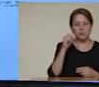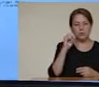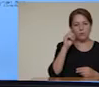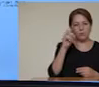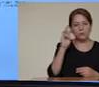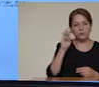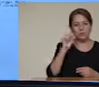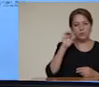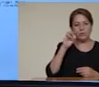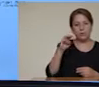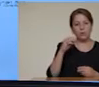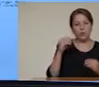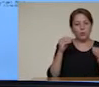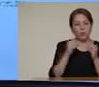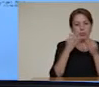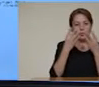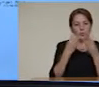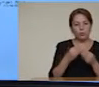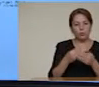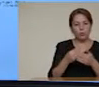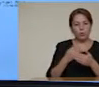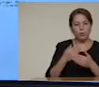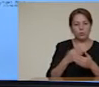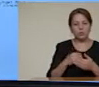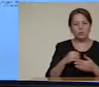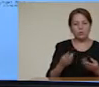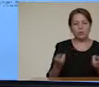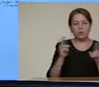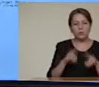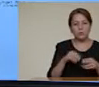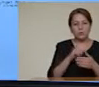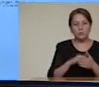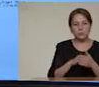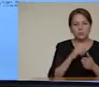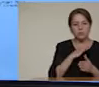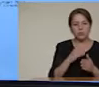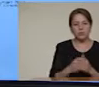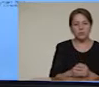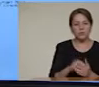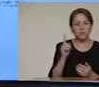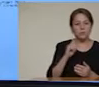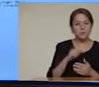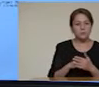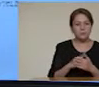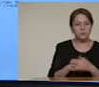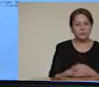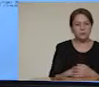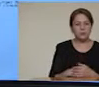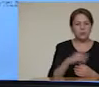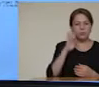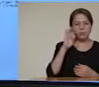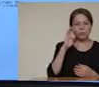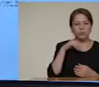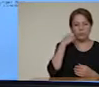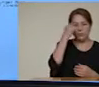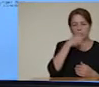11-mart 10 kun orqada qolib ketishiga sababchi bo'lgan ekan. Nima uchun? Ya'ni 400 yil,